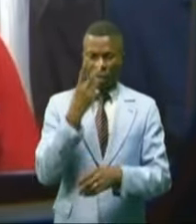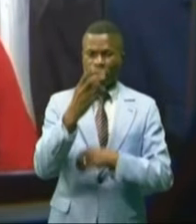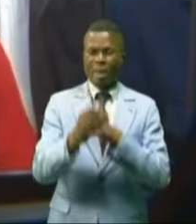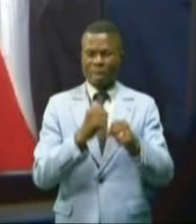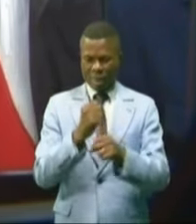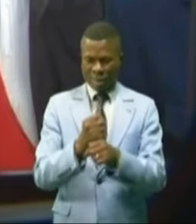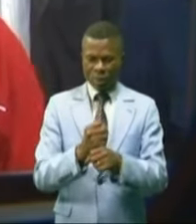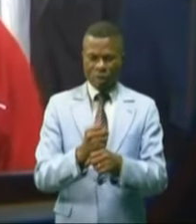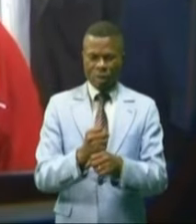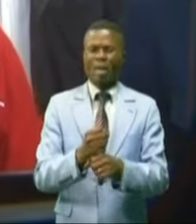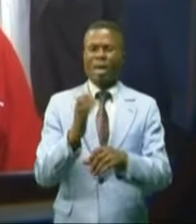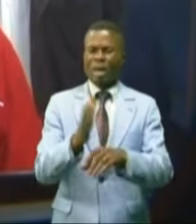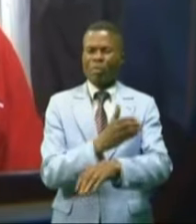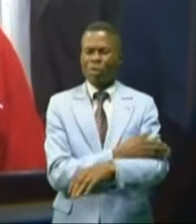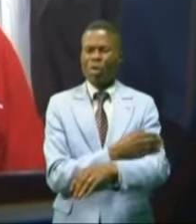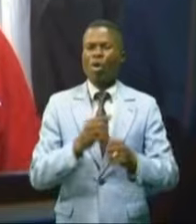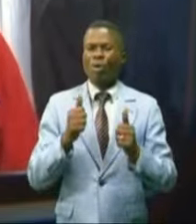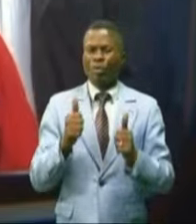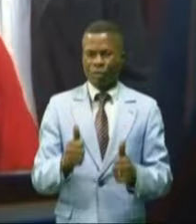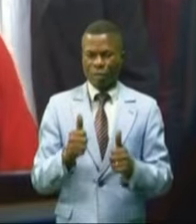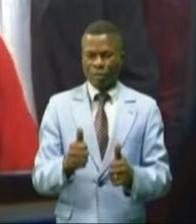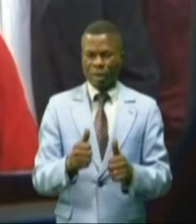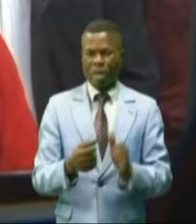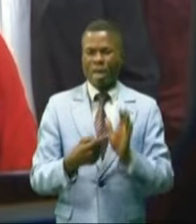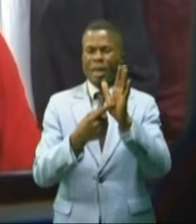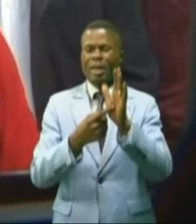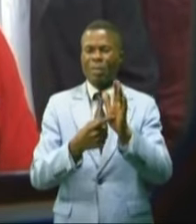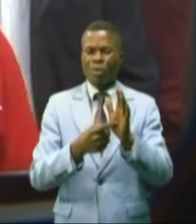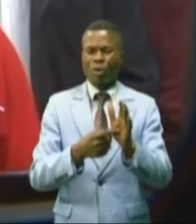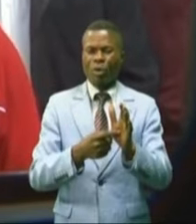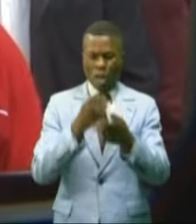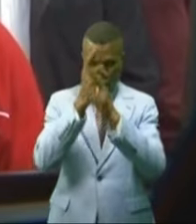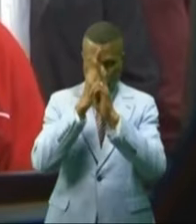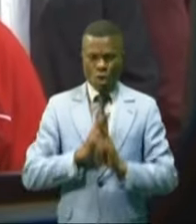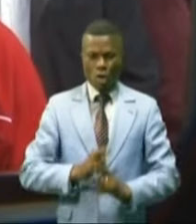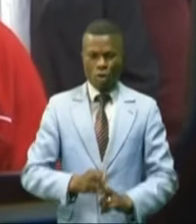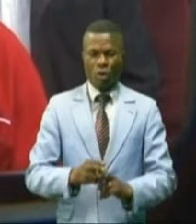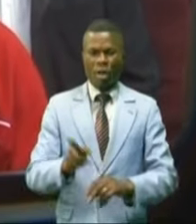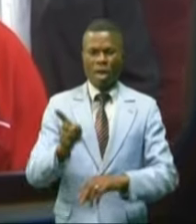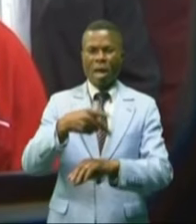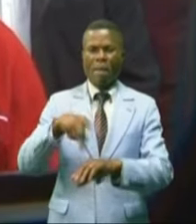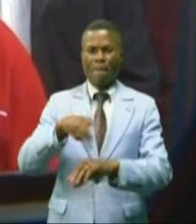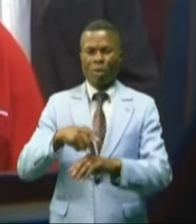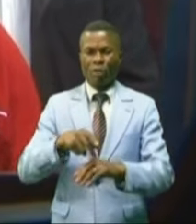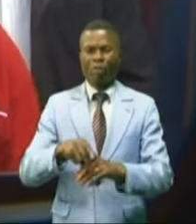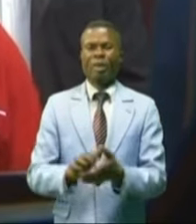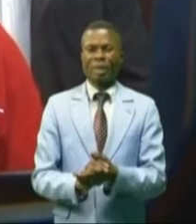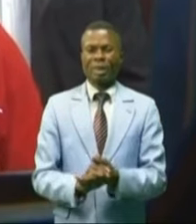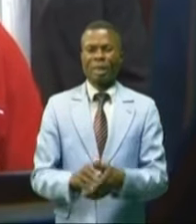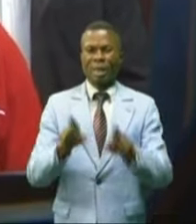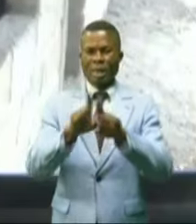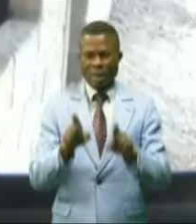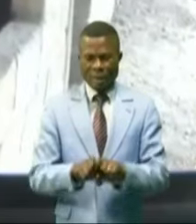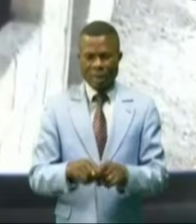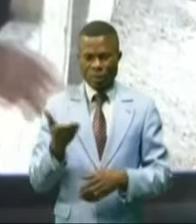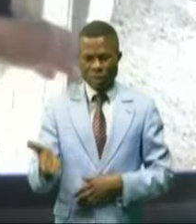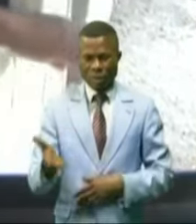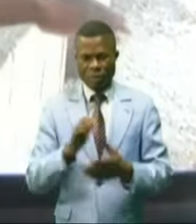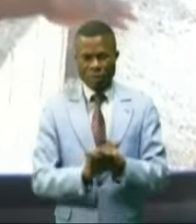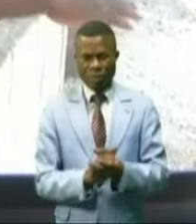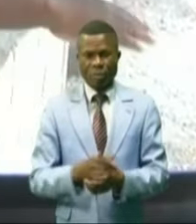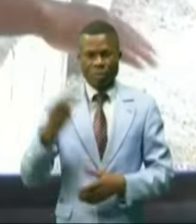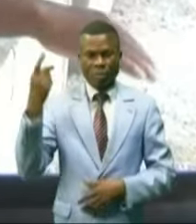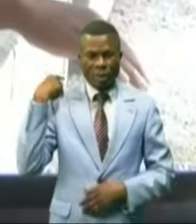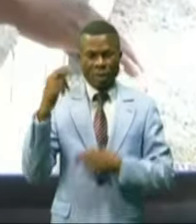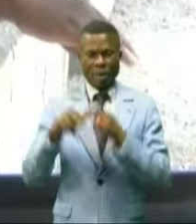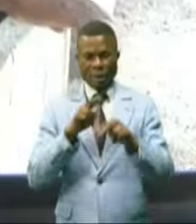une forte organisation qui fait la fierté même de la province de la Tchopo et particulièrement la ville de Kisangani. L'élu Dissangui